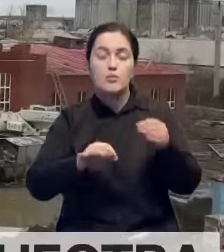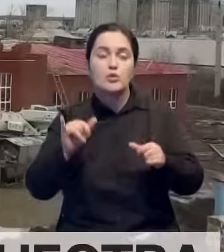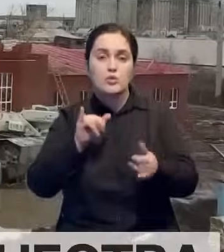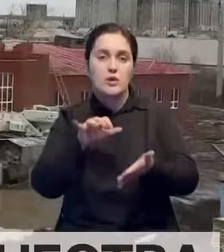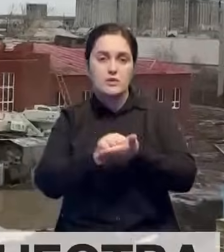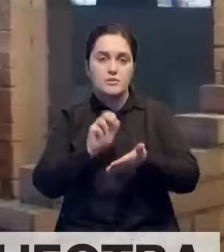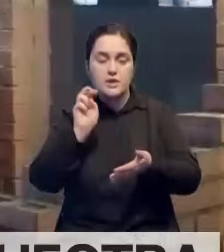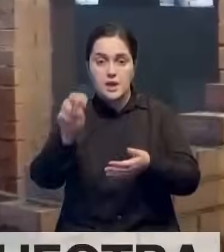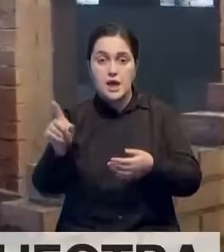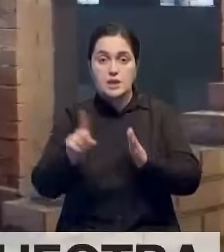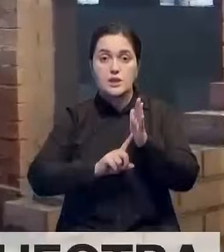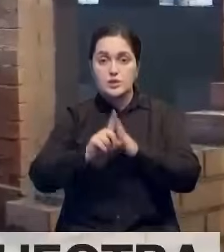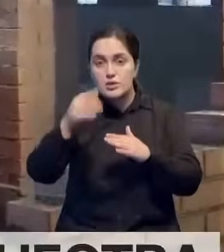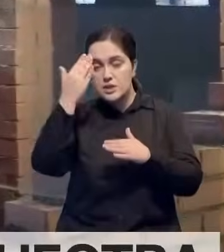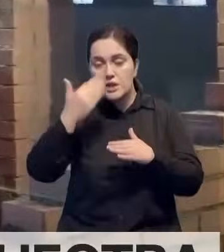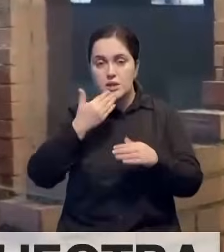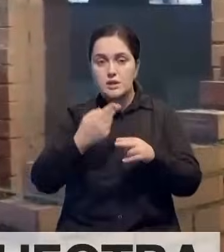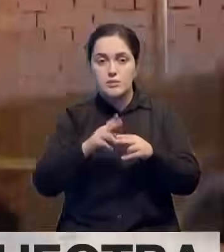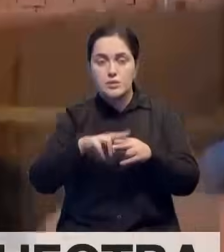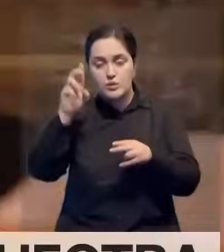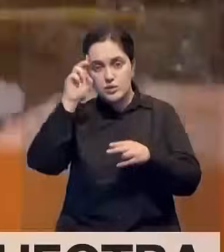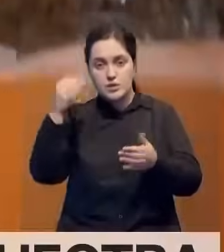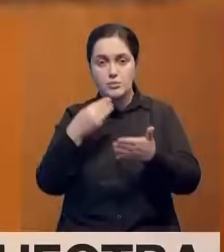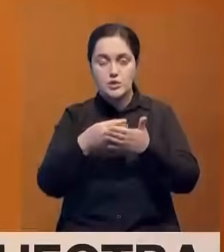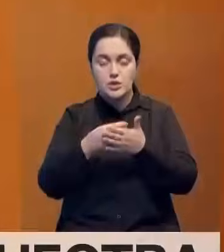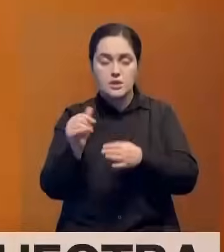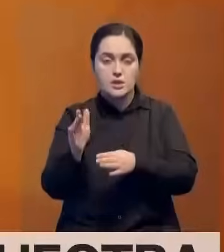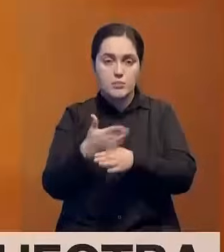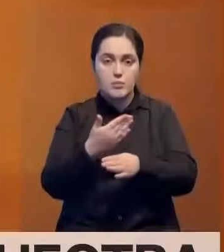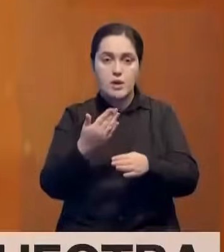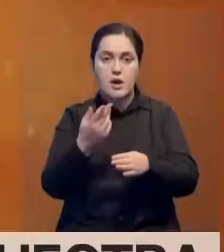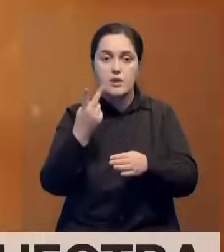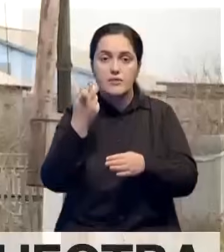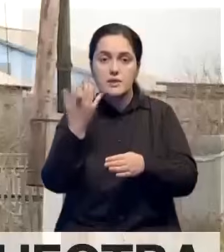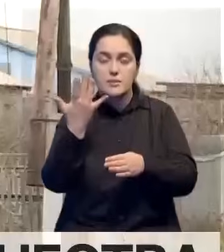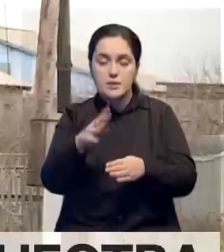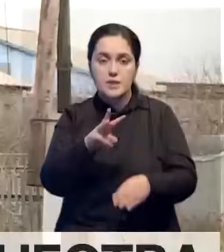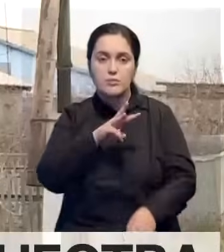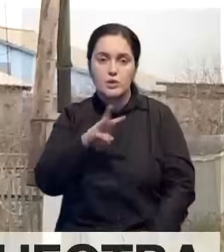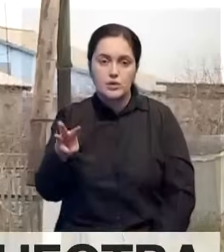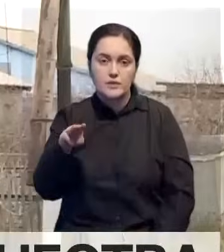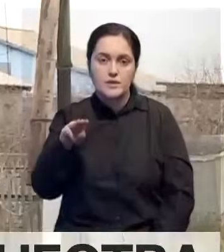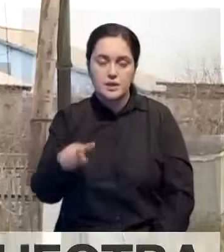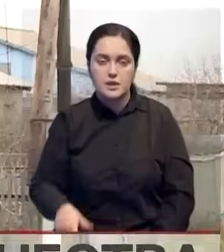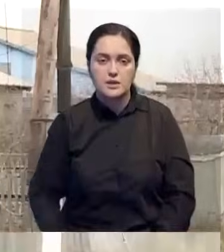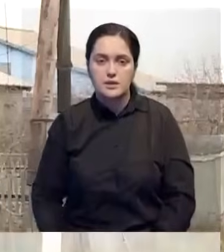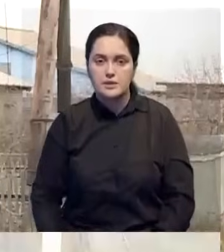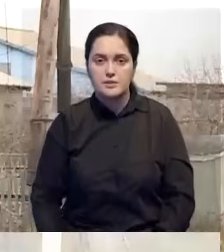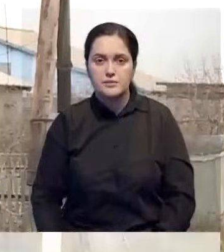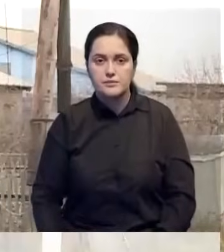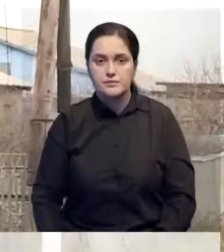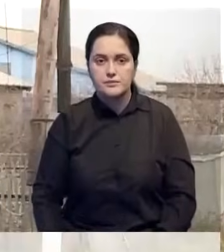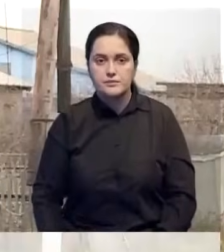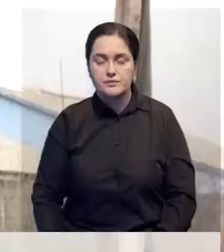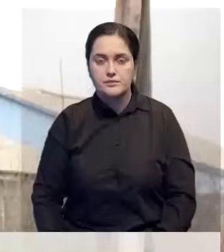культуры в Пригородном началось летом. На это из бюджета направлено больше 250 миллионов тенге. С 90-х годов уже клуба не было. Потом